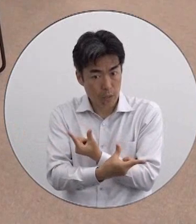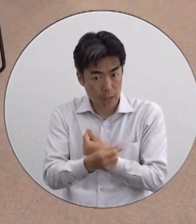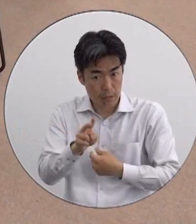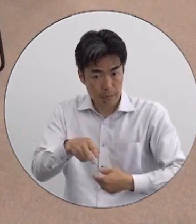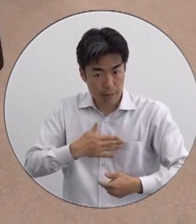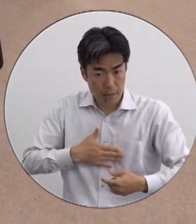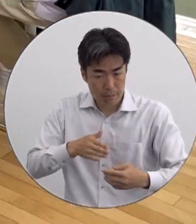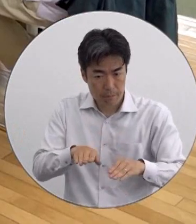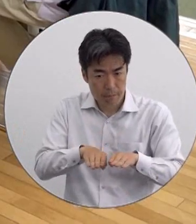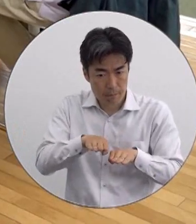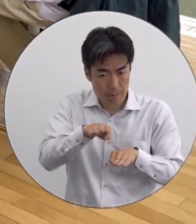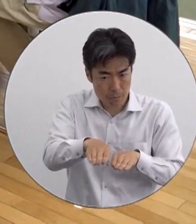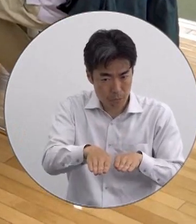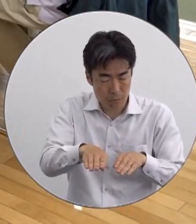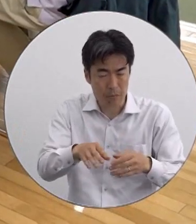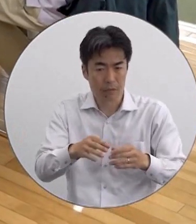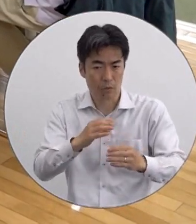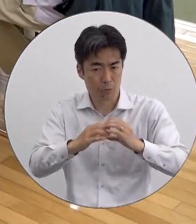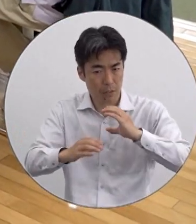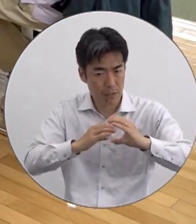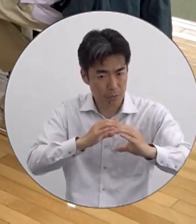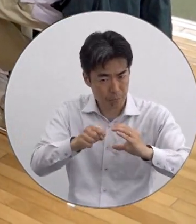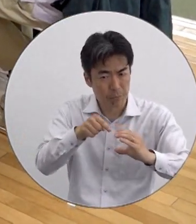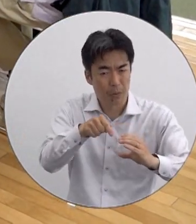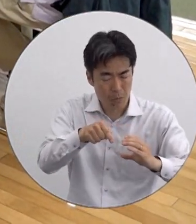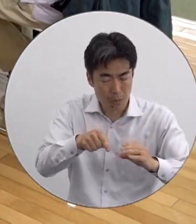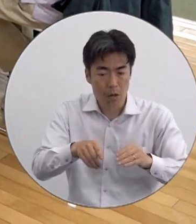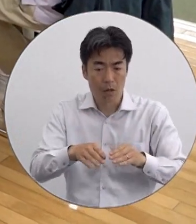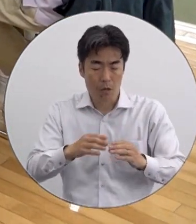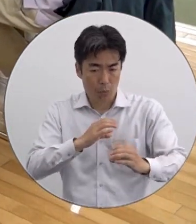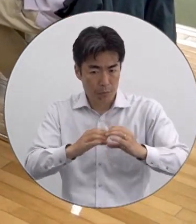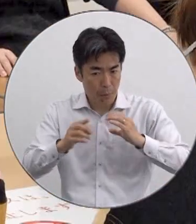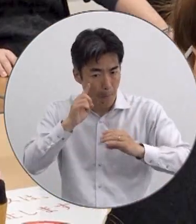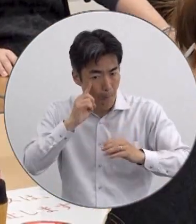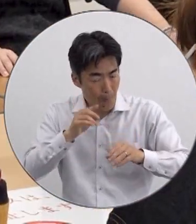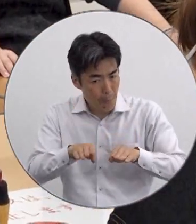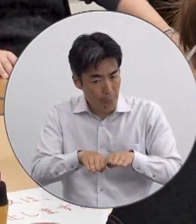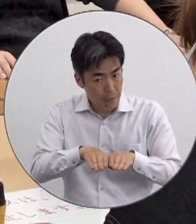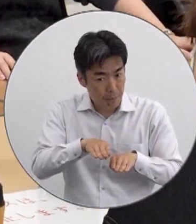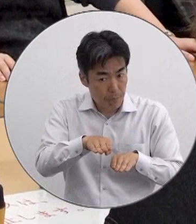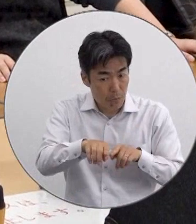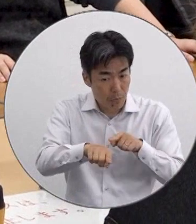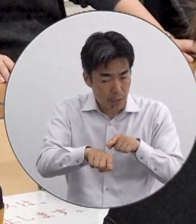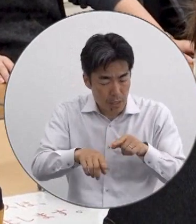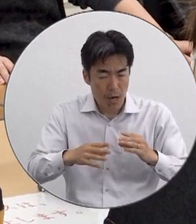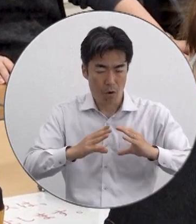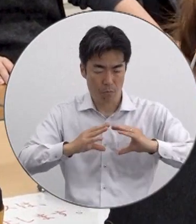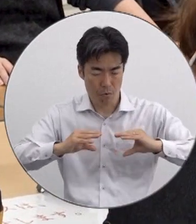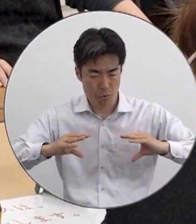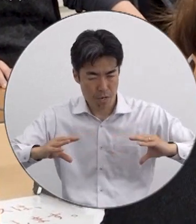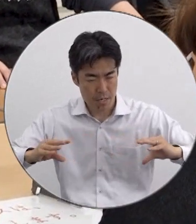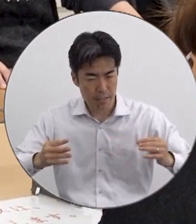多文化共生コスモ越谷の皆さん、その一歩が思いやりにあふ